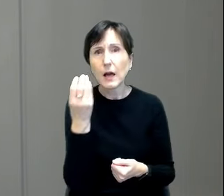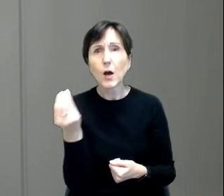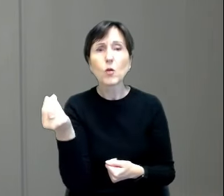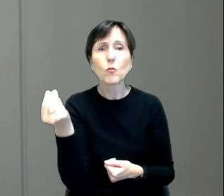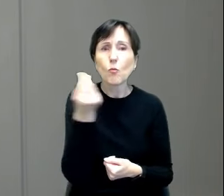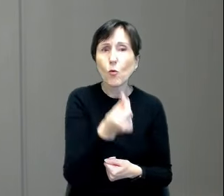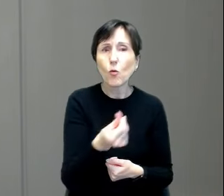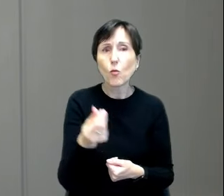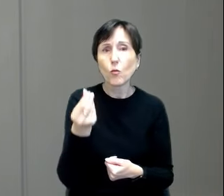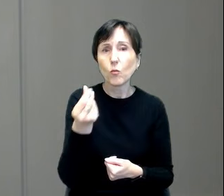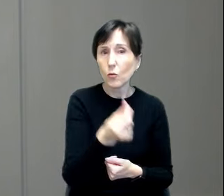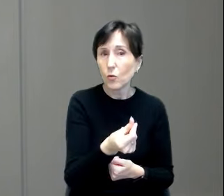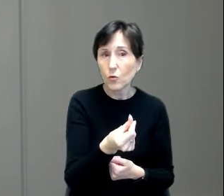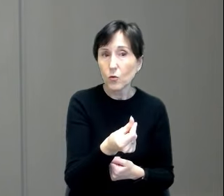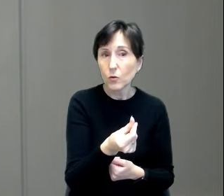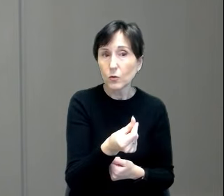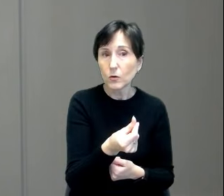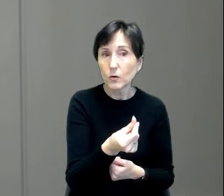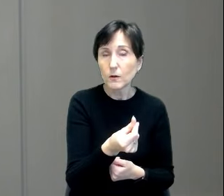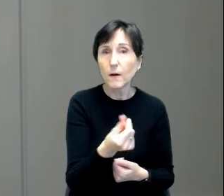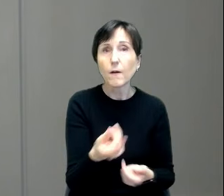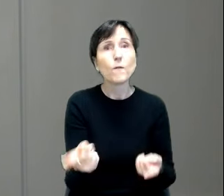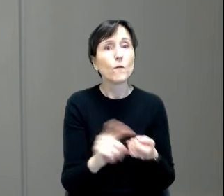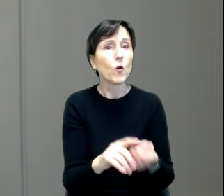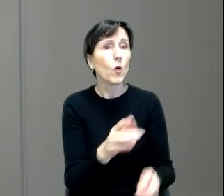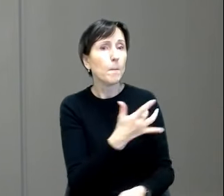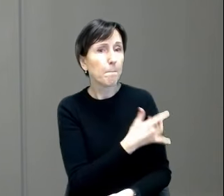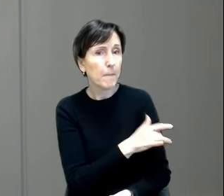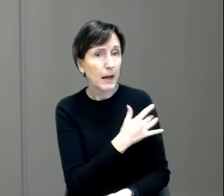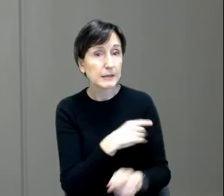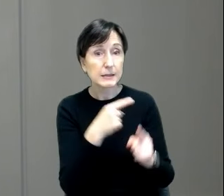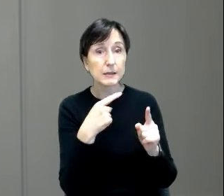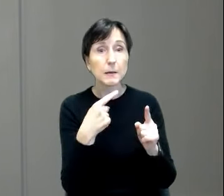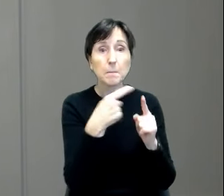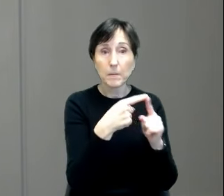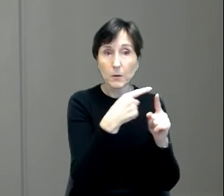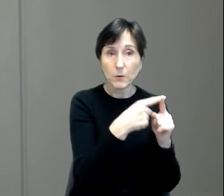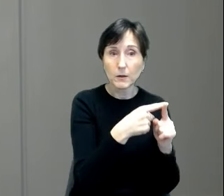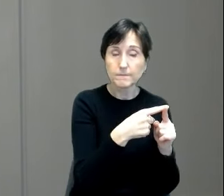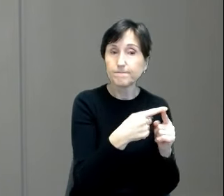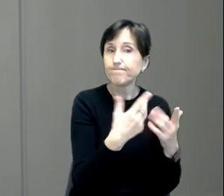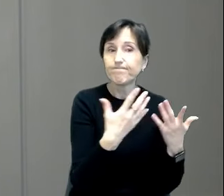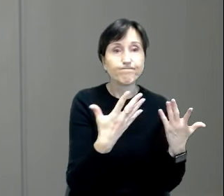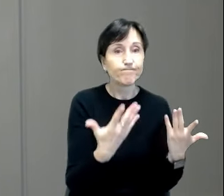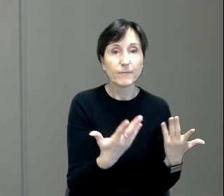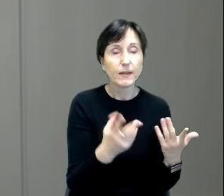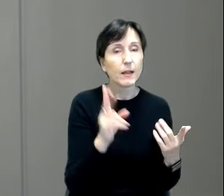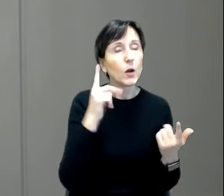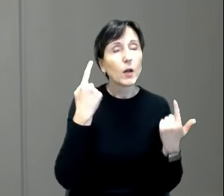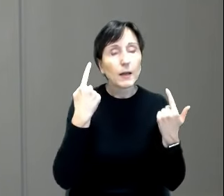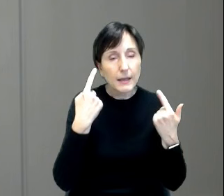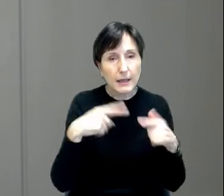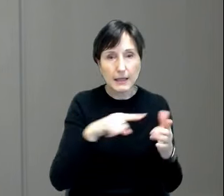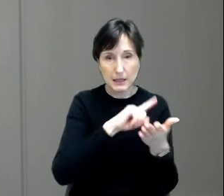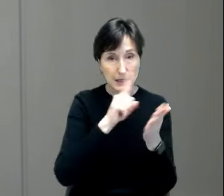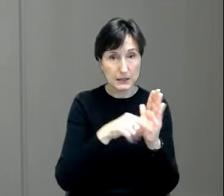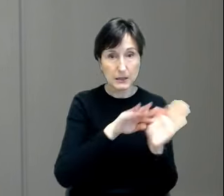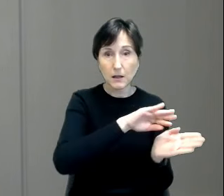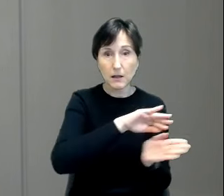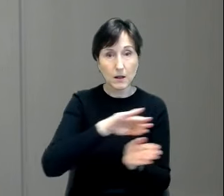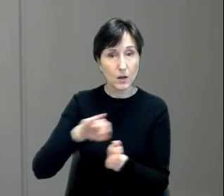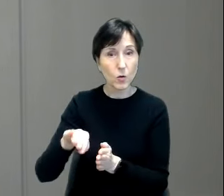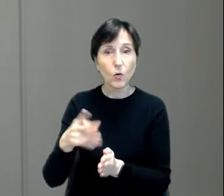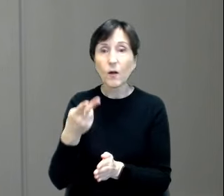ar už paslaugas papildomas tai čia jau yra visai kitas klausimas jau nebe tarybos